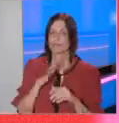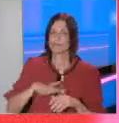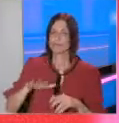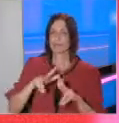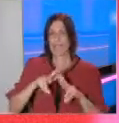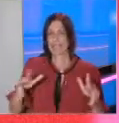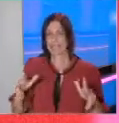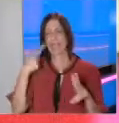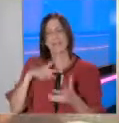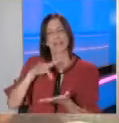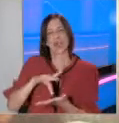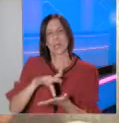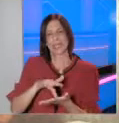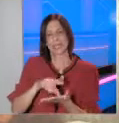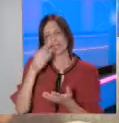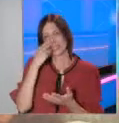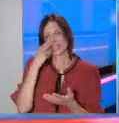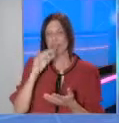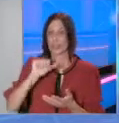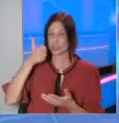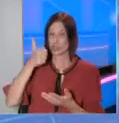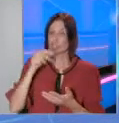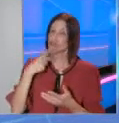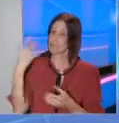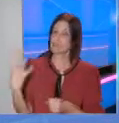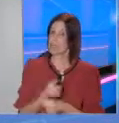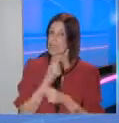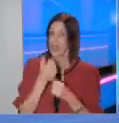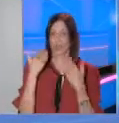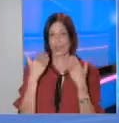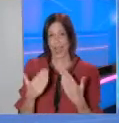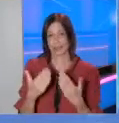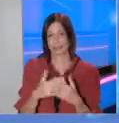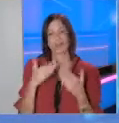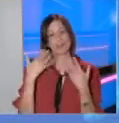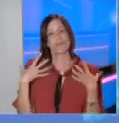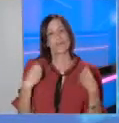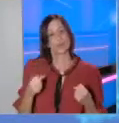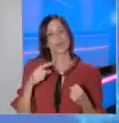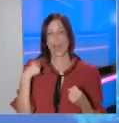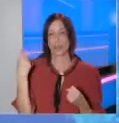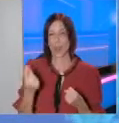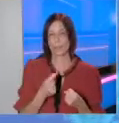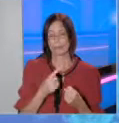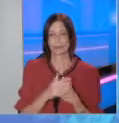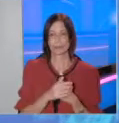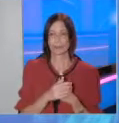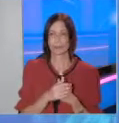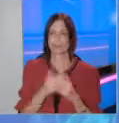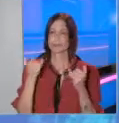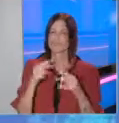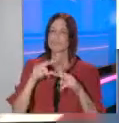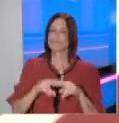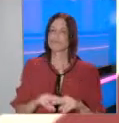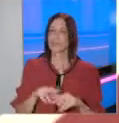ארצי, גם למערך מקומי, ניסיון ראשון. שיהיה לכם הרבה בהצלחה, תודה רבה. תודה ובריאות לכולם. אמן ואמן. אנחנו